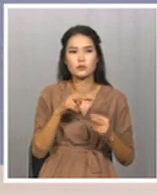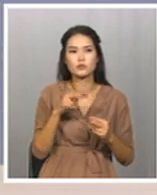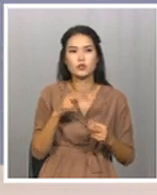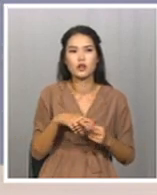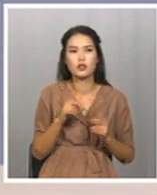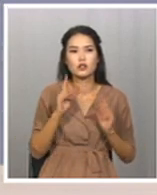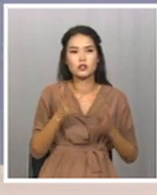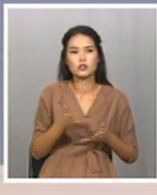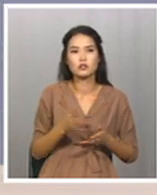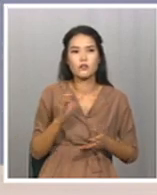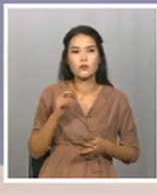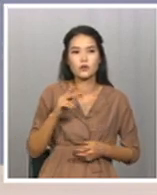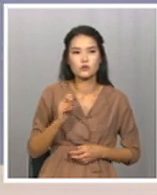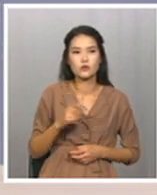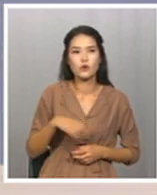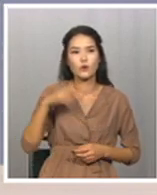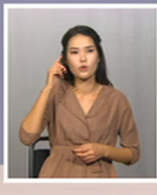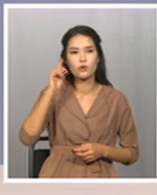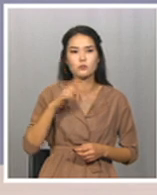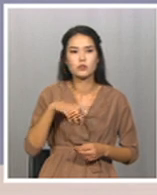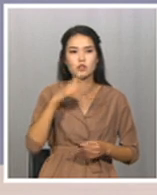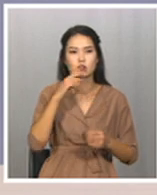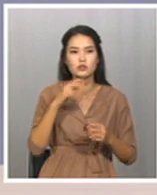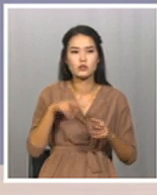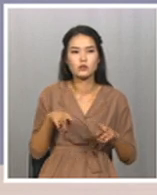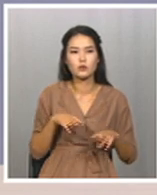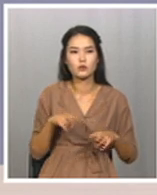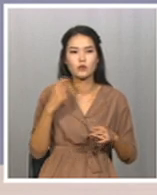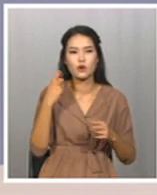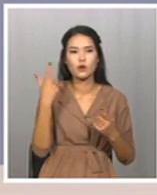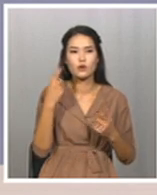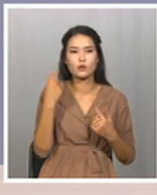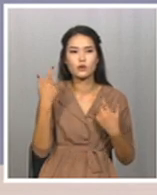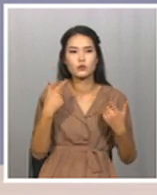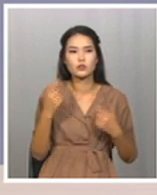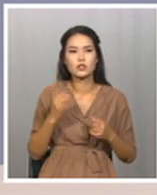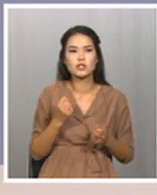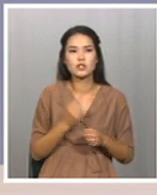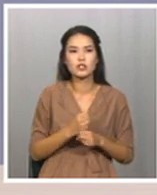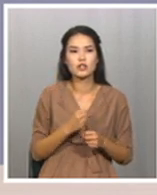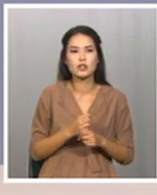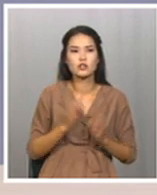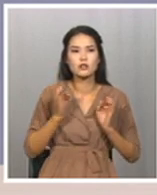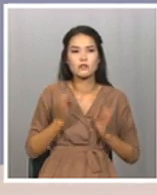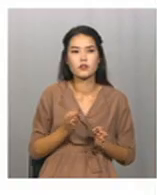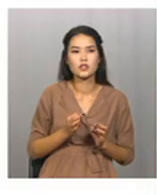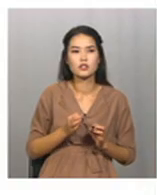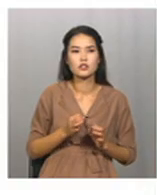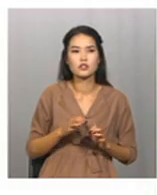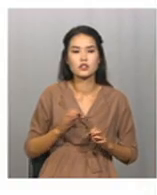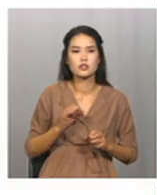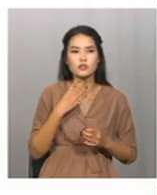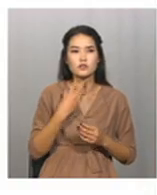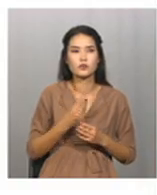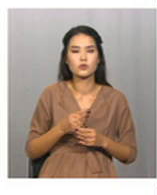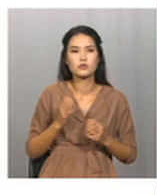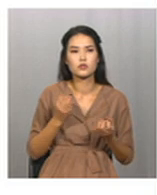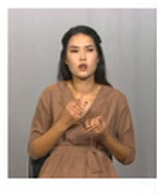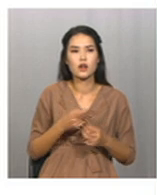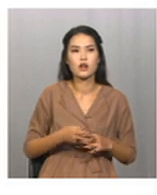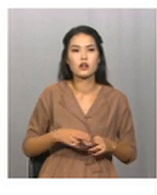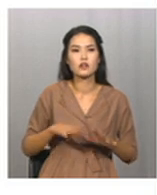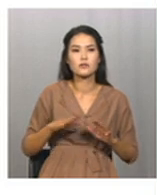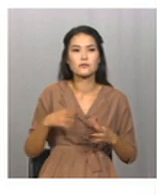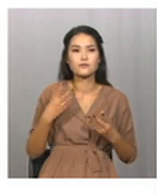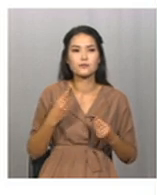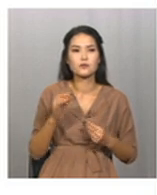чрезвычайно везуч, умеет логически рассуждать и делать верные выводы из своих суждений. На протяжении всего